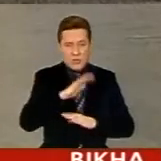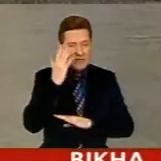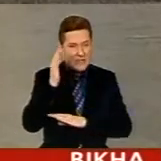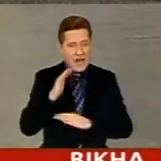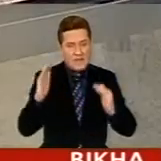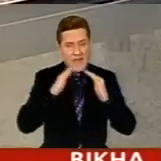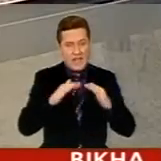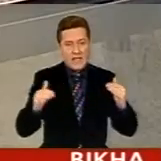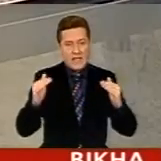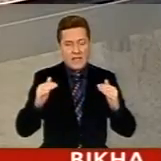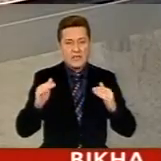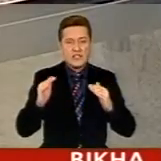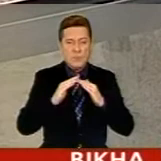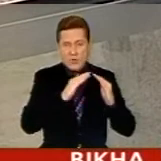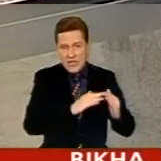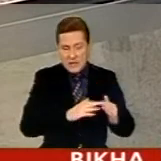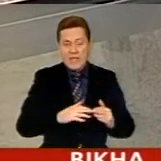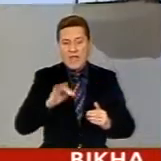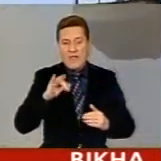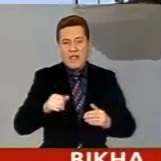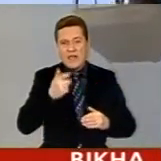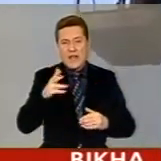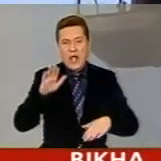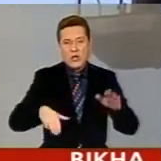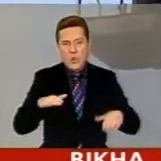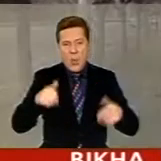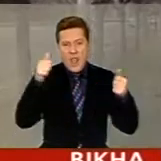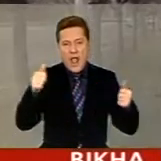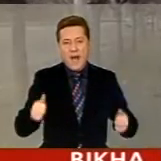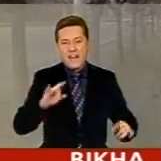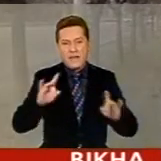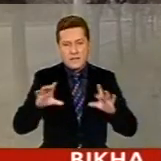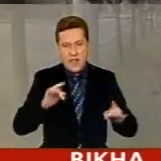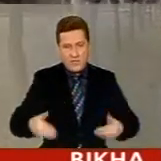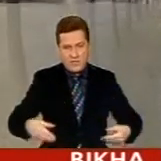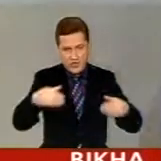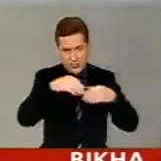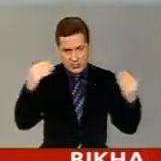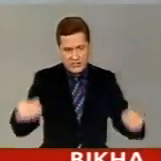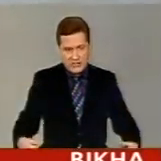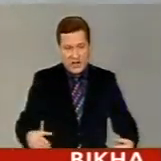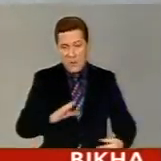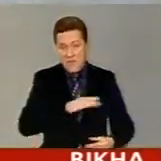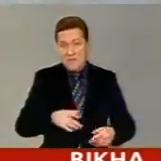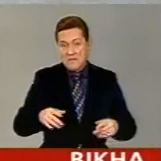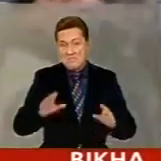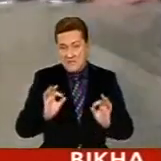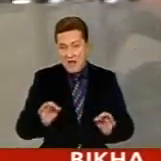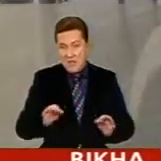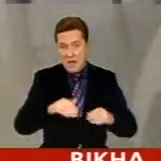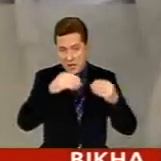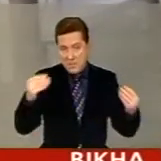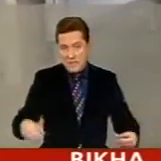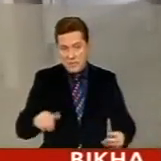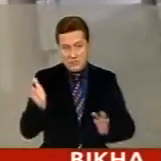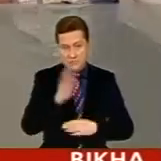будинків і навіть кількатонні рекламні щити. Це був нормальний бікборд, а вже нема.